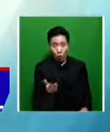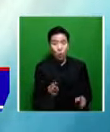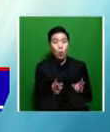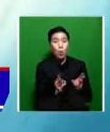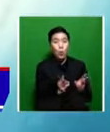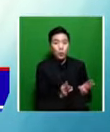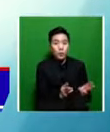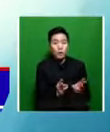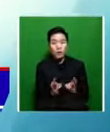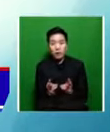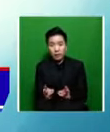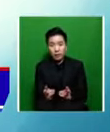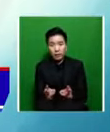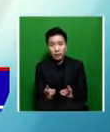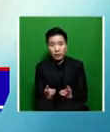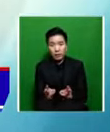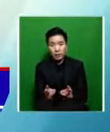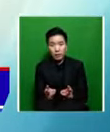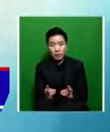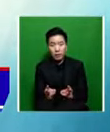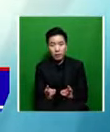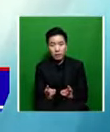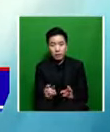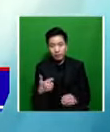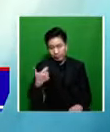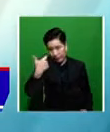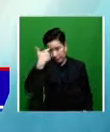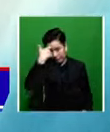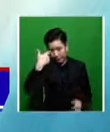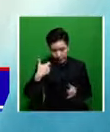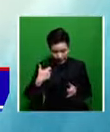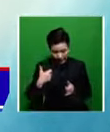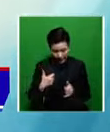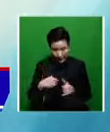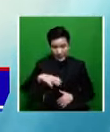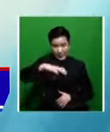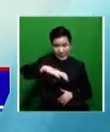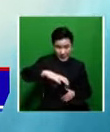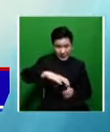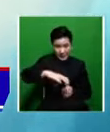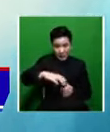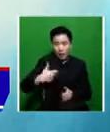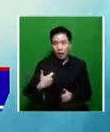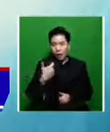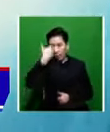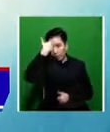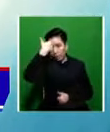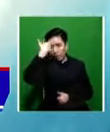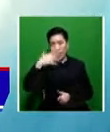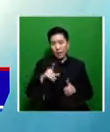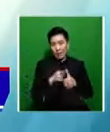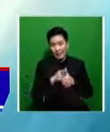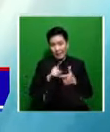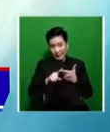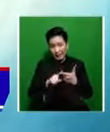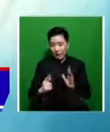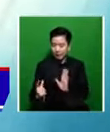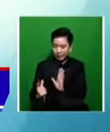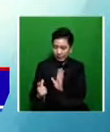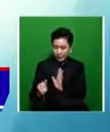การคัดกรองอุณหภูมิก่อนเข้าอาคารวางเจลแอลกอฮอล์ล้างมือนะ